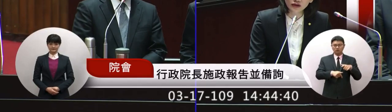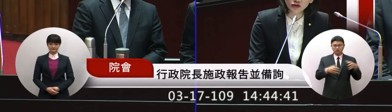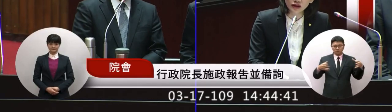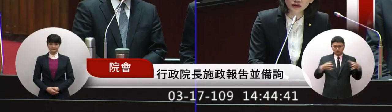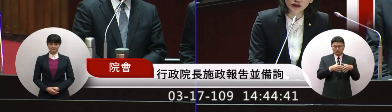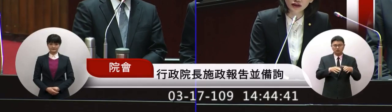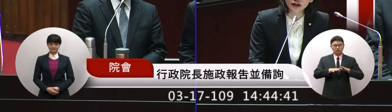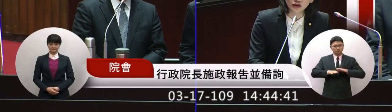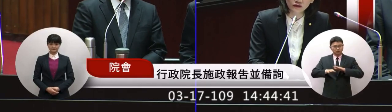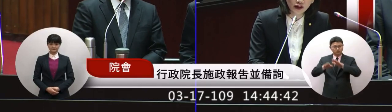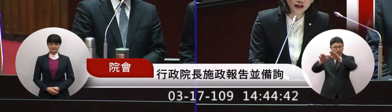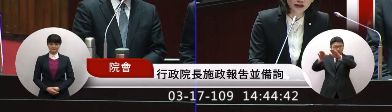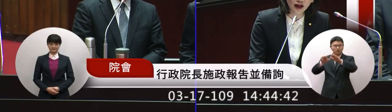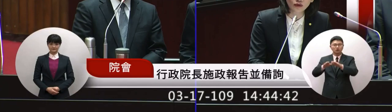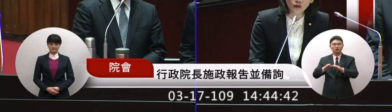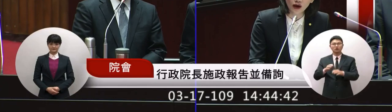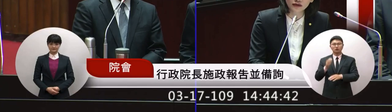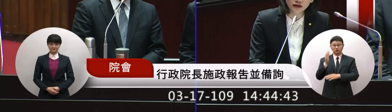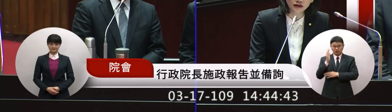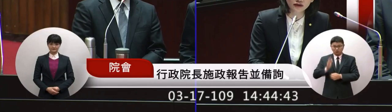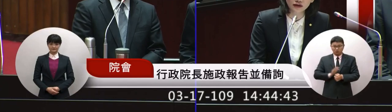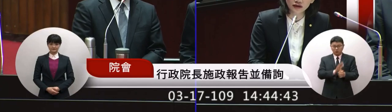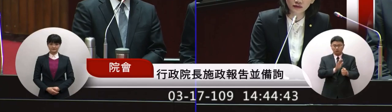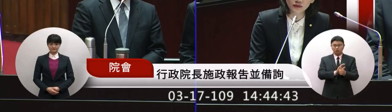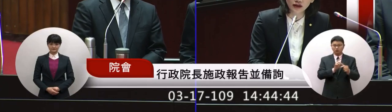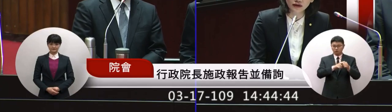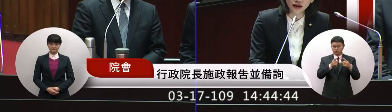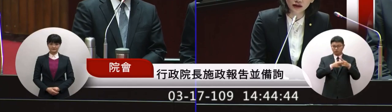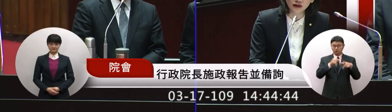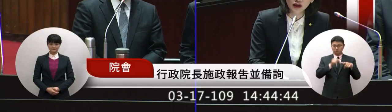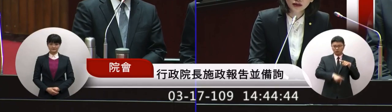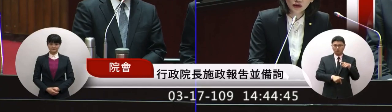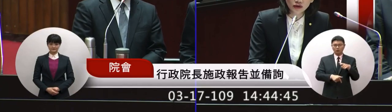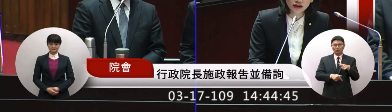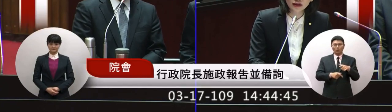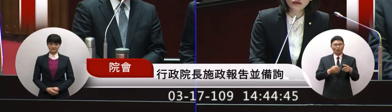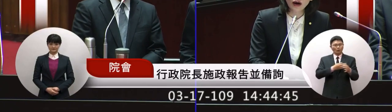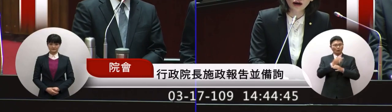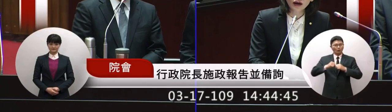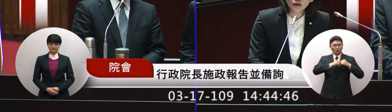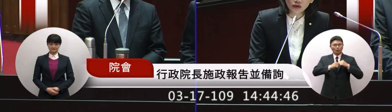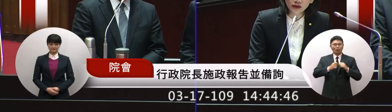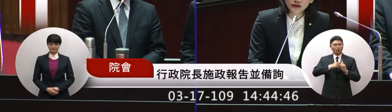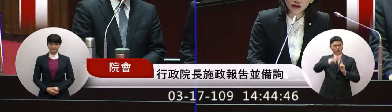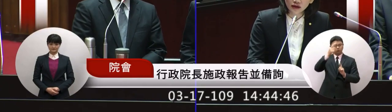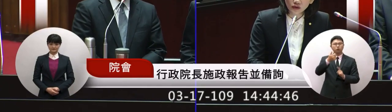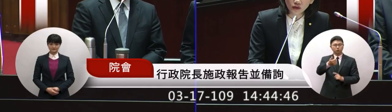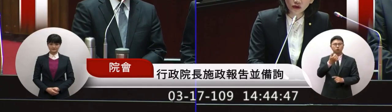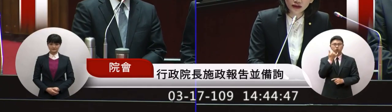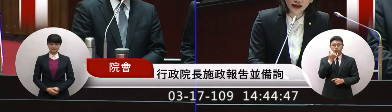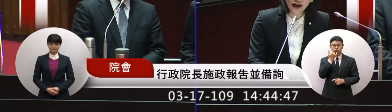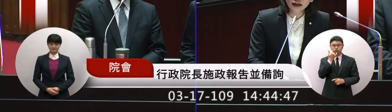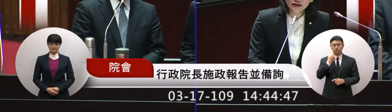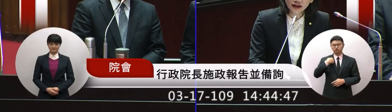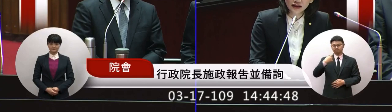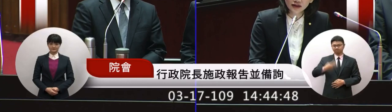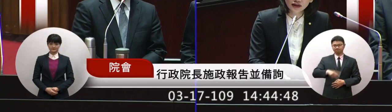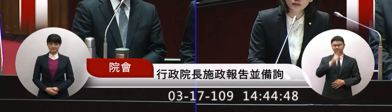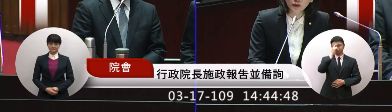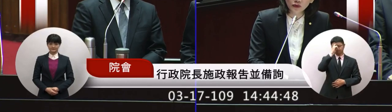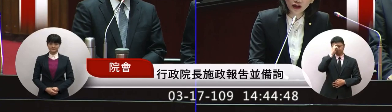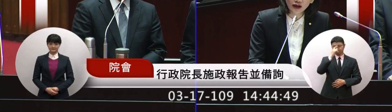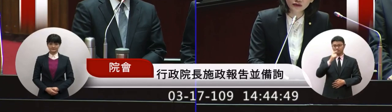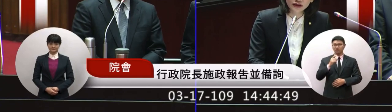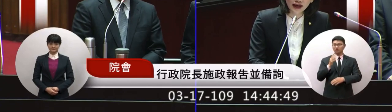台湾的中小企业有非常旺盛的生命力哦。那我希望我们的 国家这一